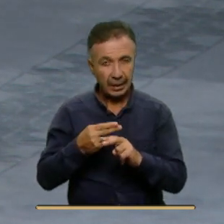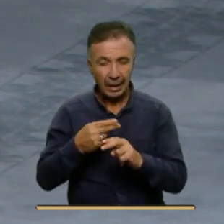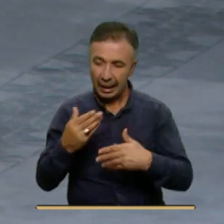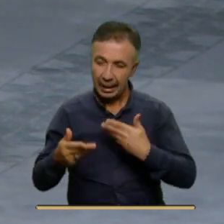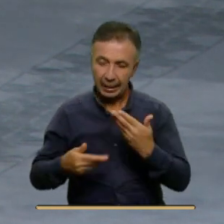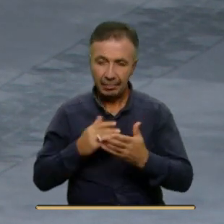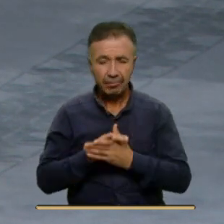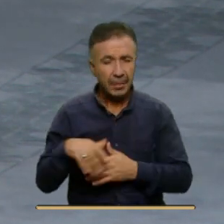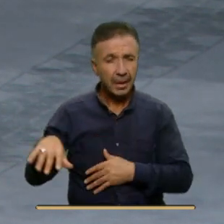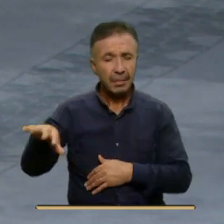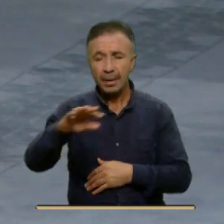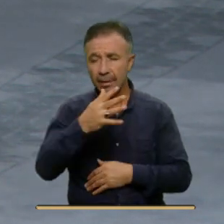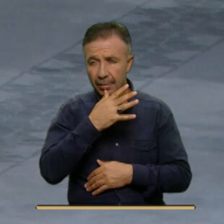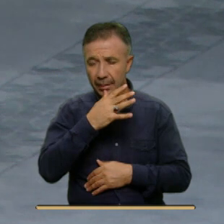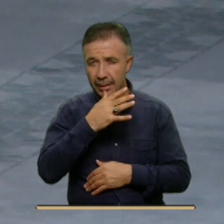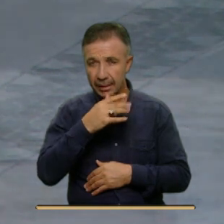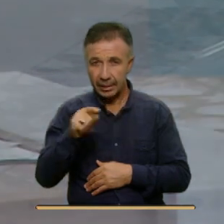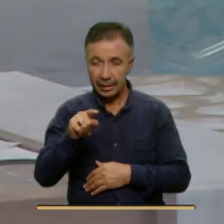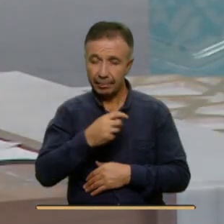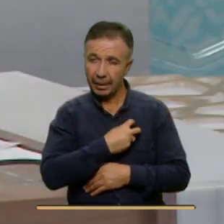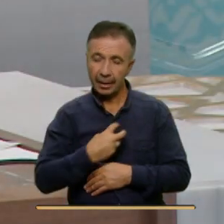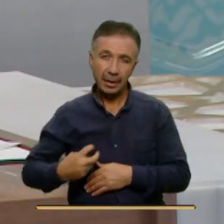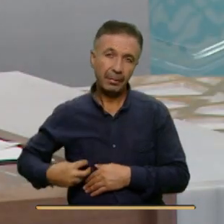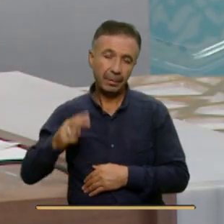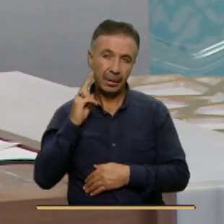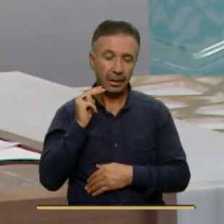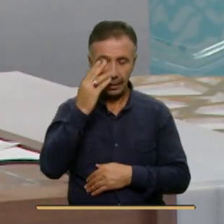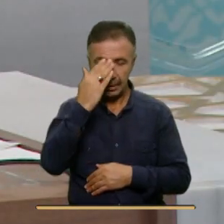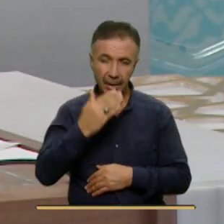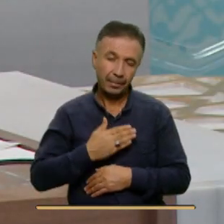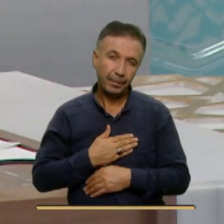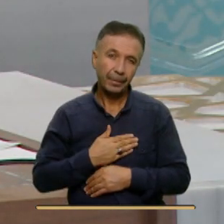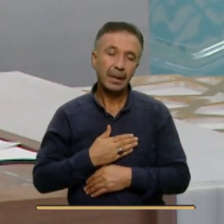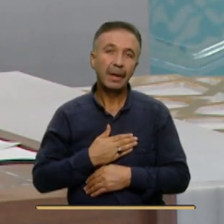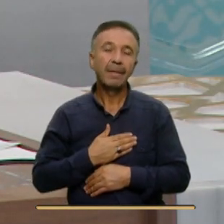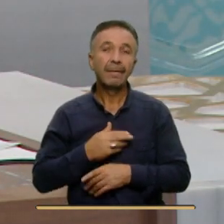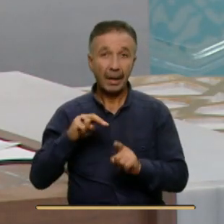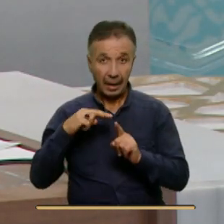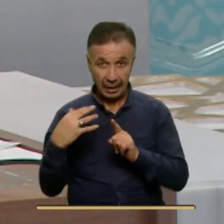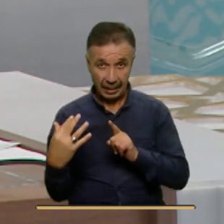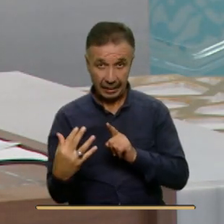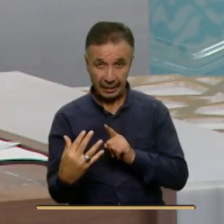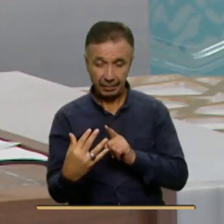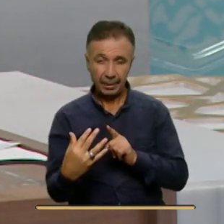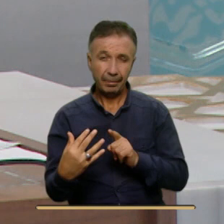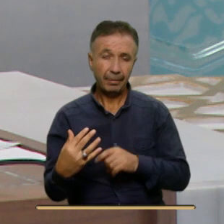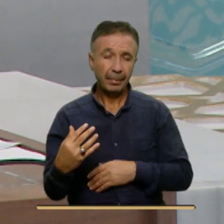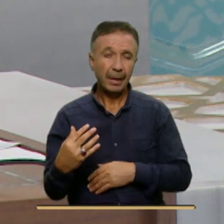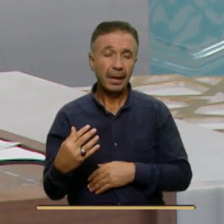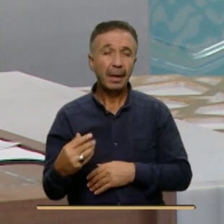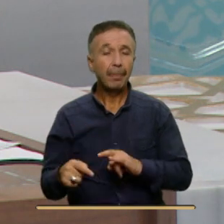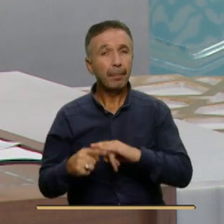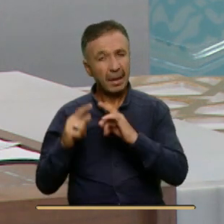Hepiniz bilirsiniz, Efendimiz sallallahu aleyhi ve sellem ve güzide ashabı Mekke'de çok